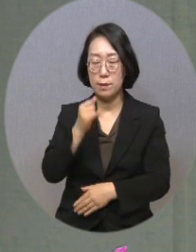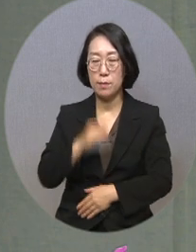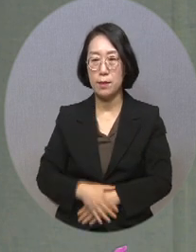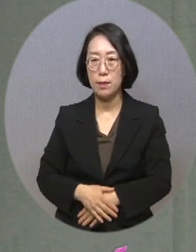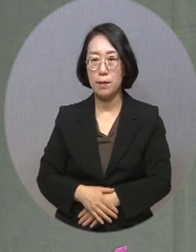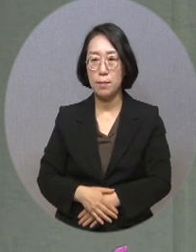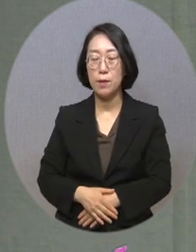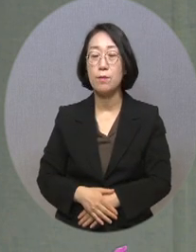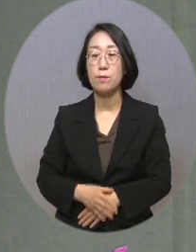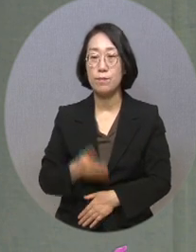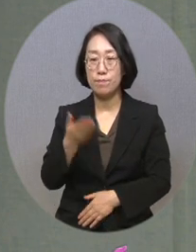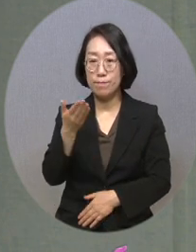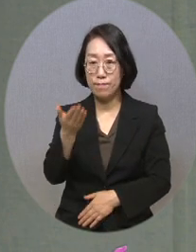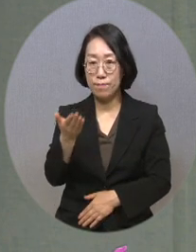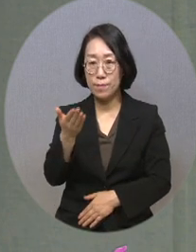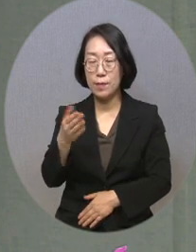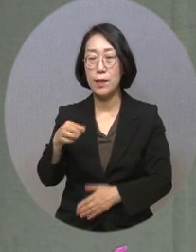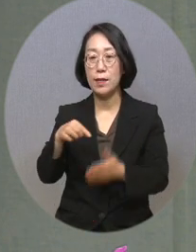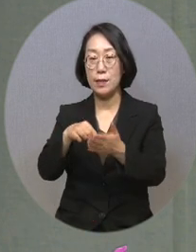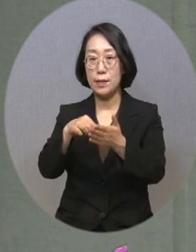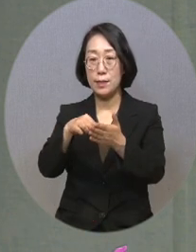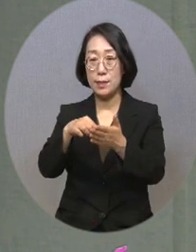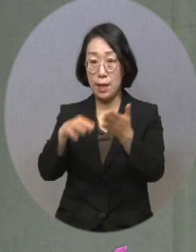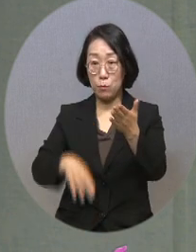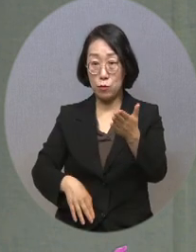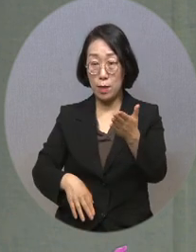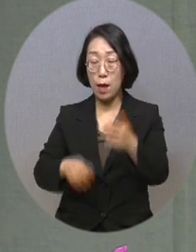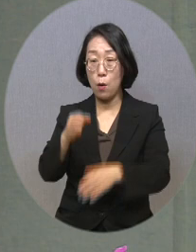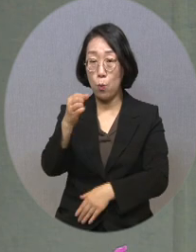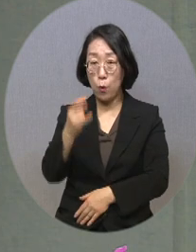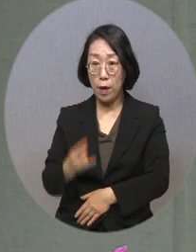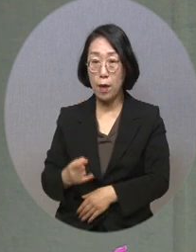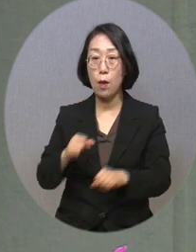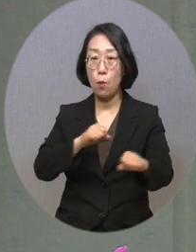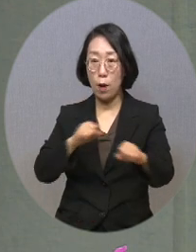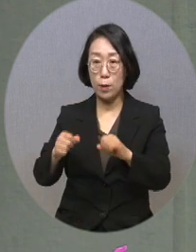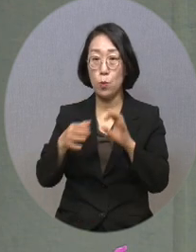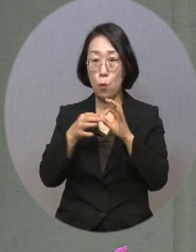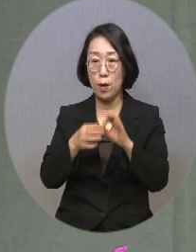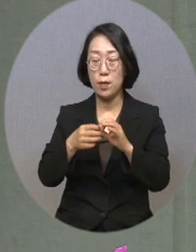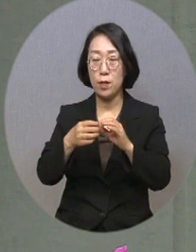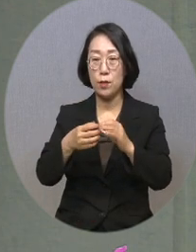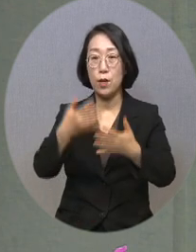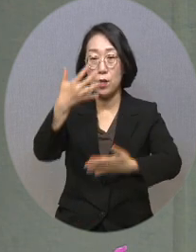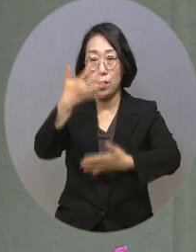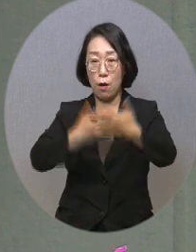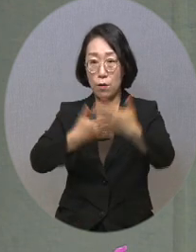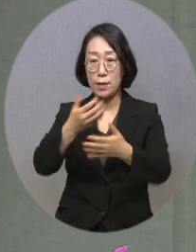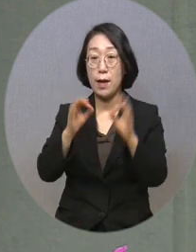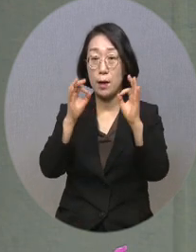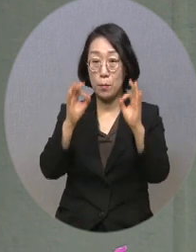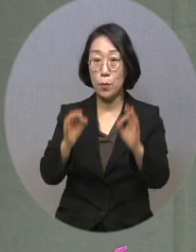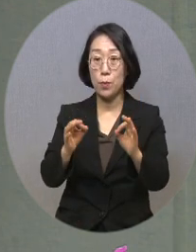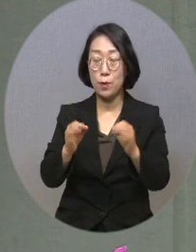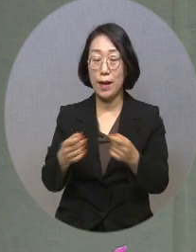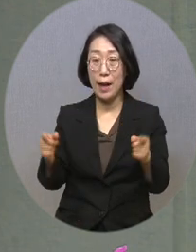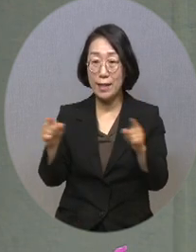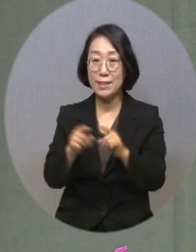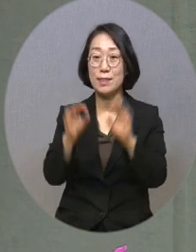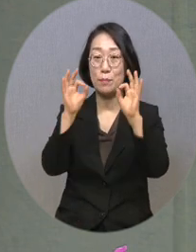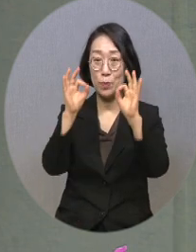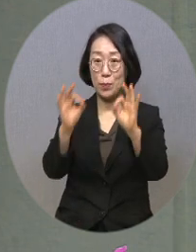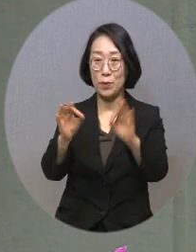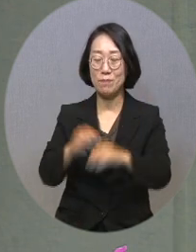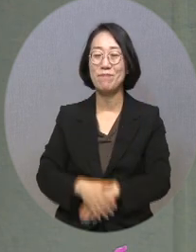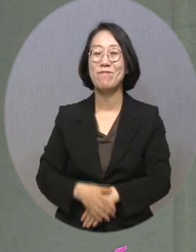여기서 잠시 네. 세무사회의 활동에 대한 영상이 준비되어 있으니까 같이 보도록